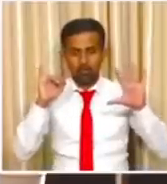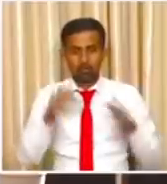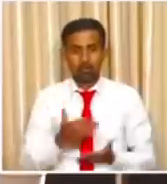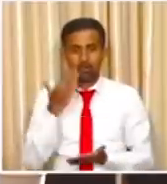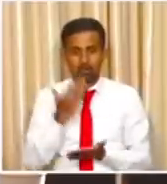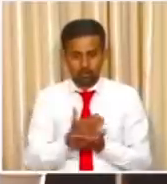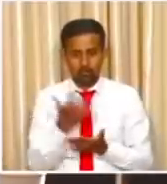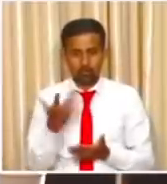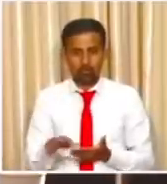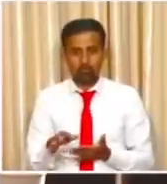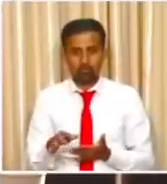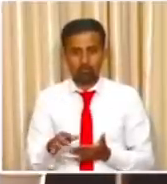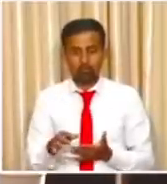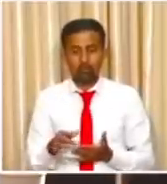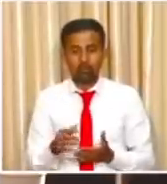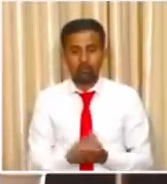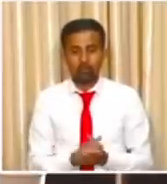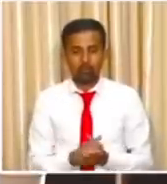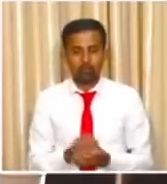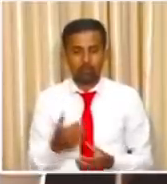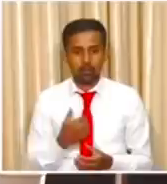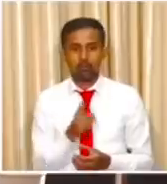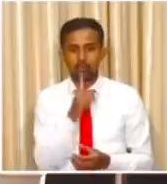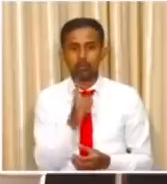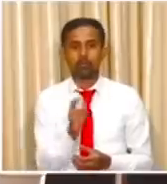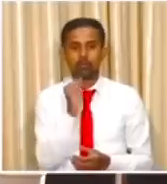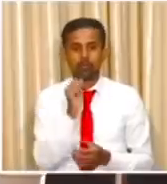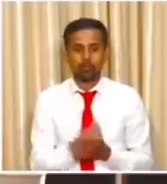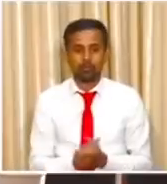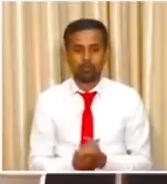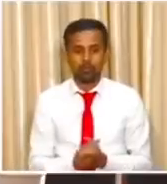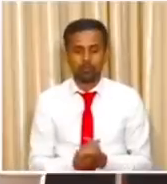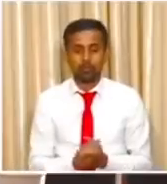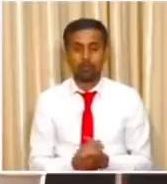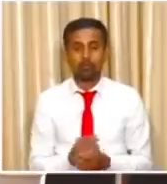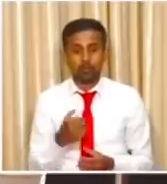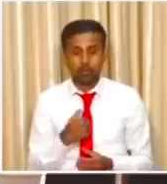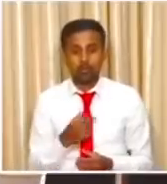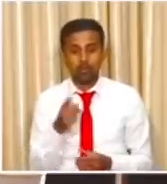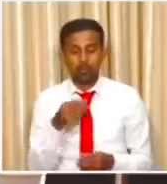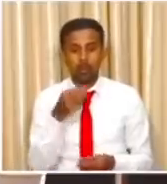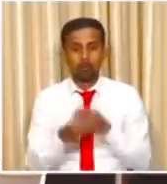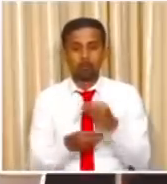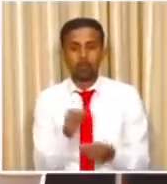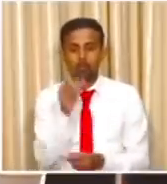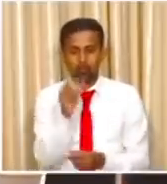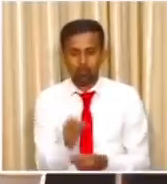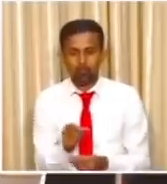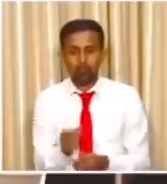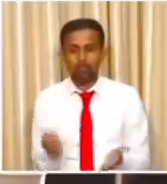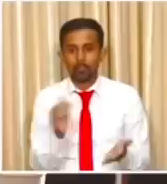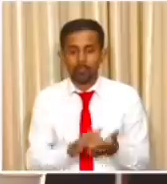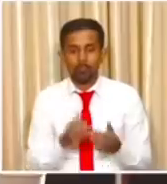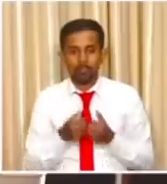අත්තිටුන් ලැබුවා. දැන් අත්තිට වඩ උනා. අපි මේ කියන්නේ මොකක් වෙනුවෙන්ද? මේ කියන්නේ වෙන මොකුත් නෙමෙයි එම ව්‍යවසායකයා